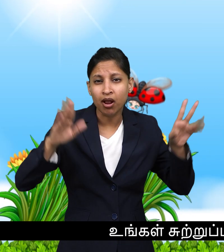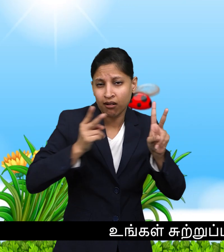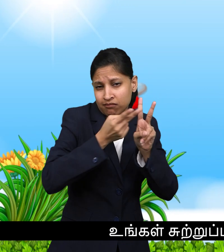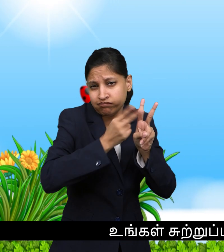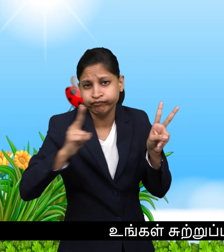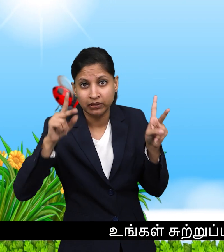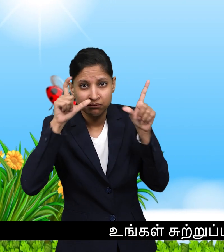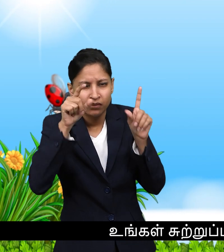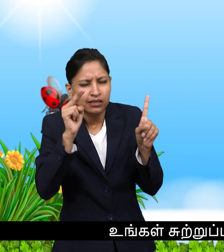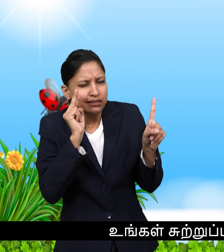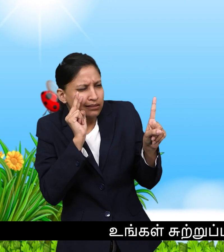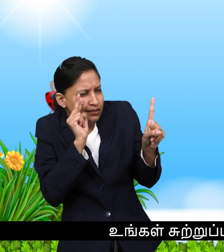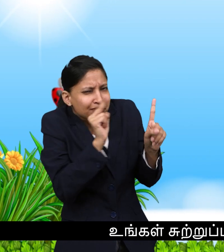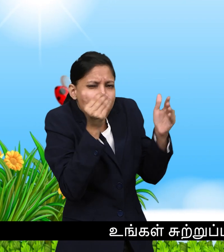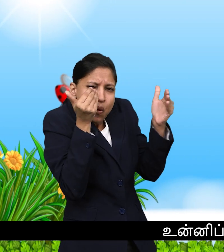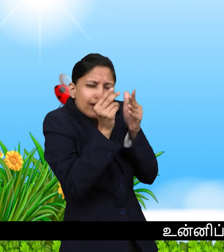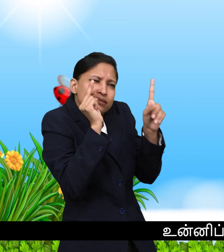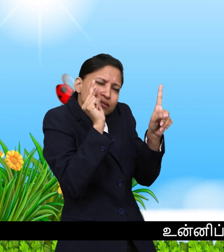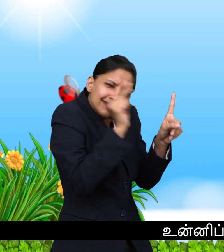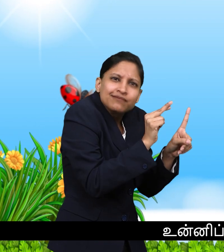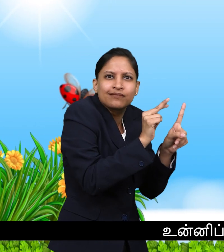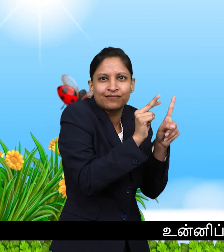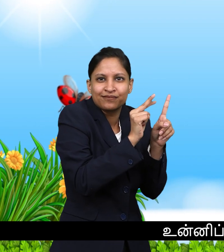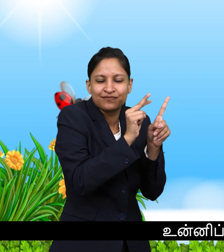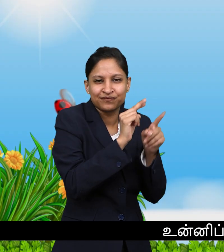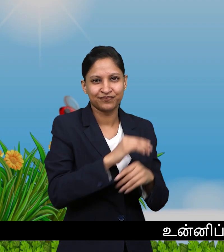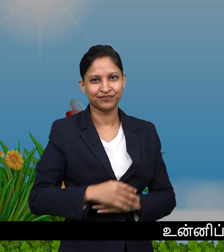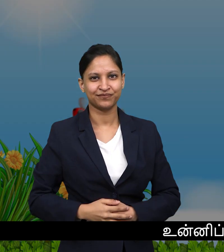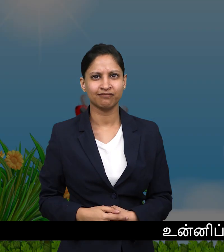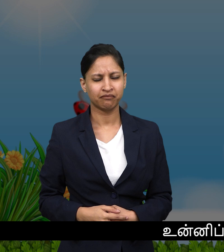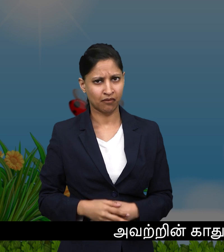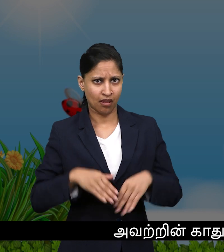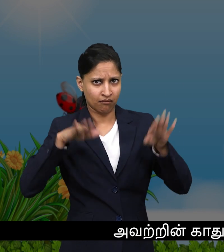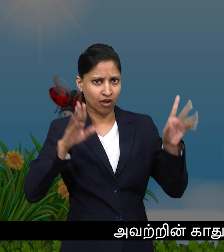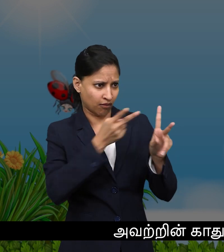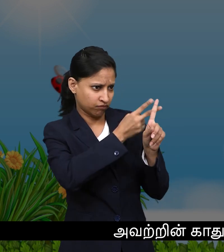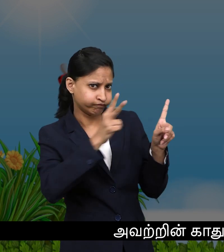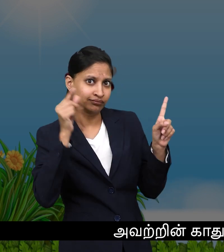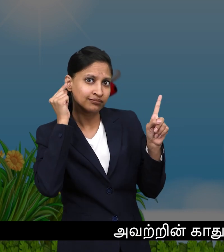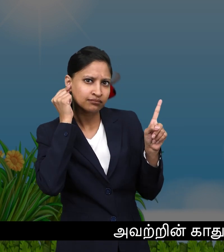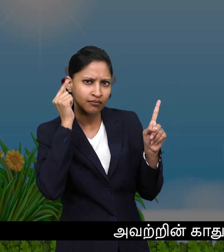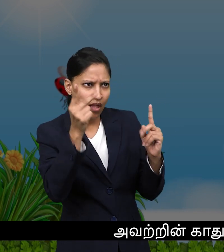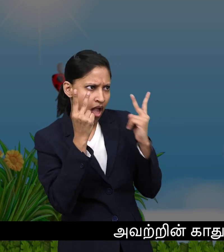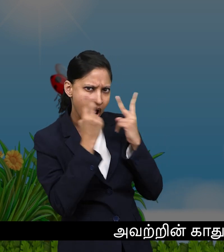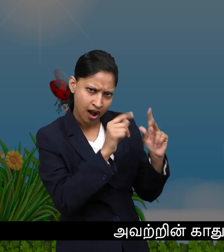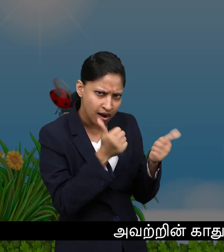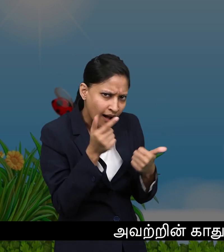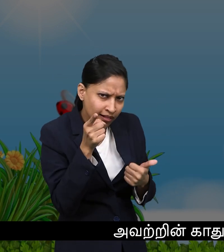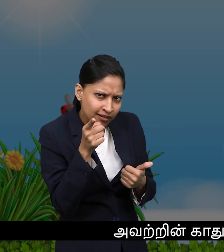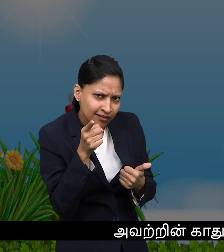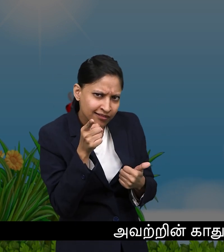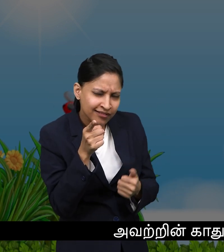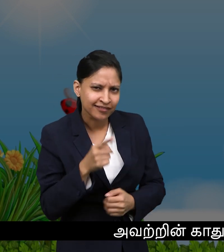உங்கள் சுற்றுப்புறத்தில் உள்ள பறவைகளை உன்னிப்பாக கவனியுங்கள். அவற்றின் காதுகளை பார்க்க